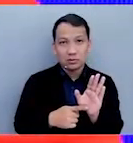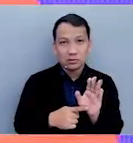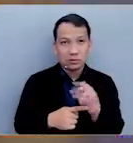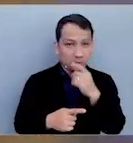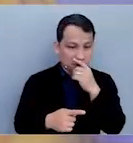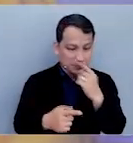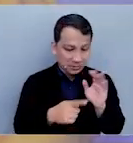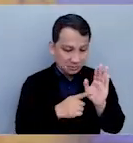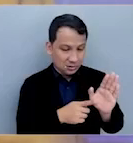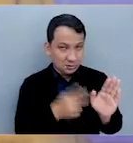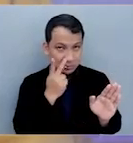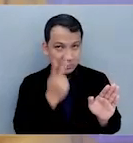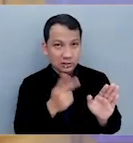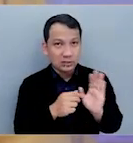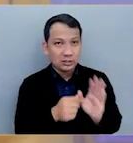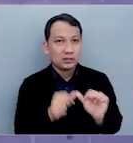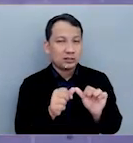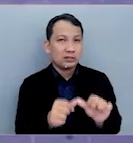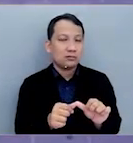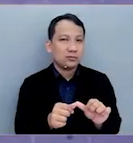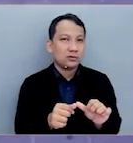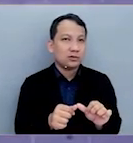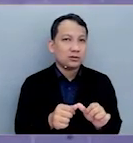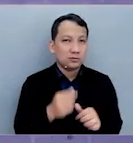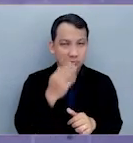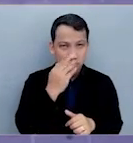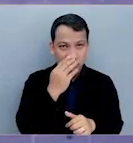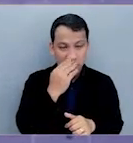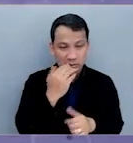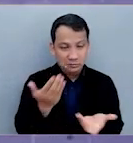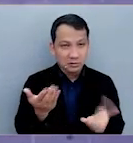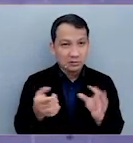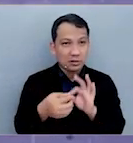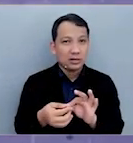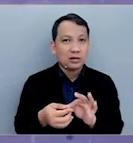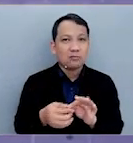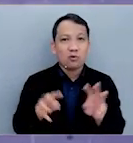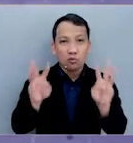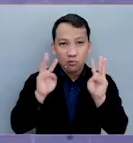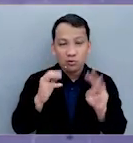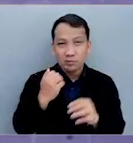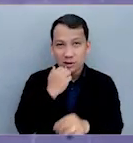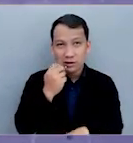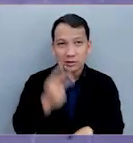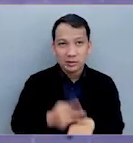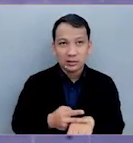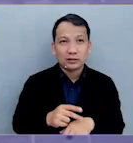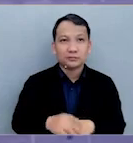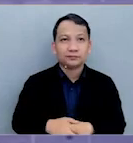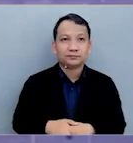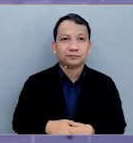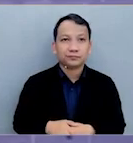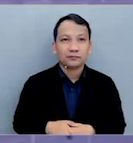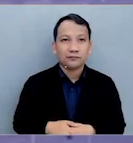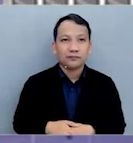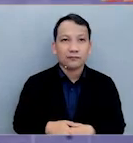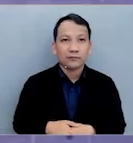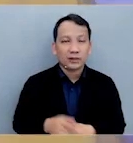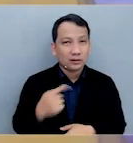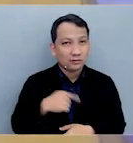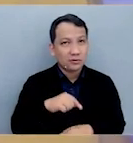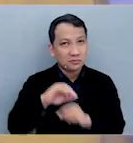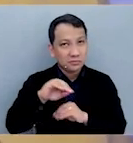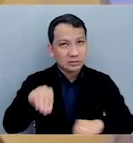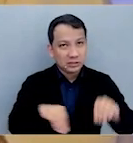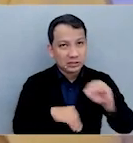nagpapakita. More than just a prank comedy show na rin daw ang Wow Mali Doble Tama. Dahil kasabay ng nagbabagong